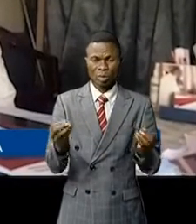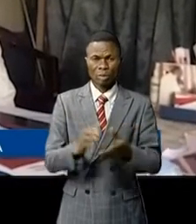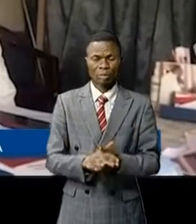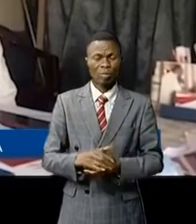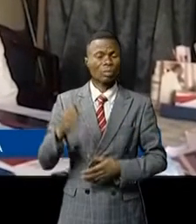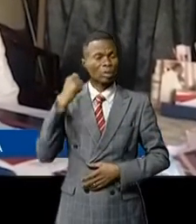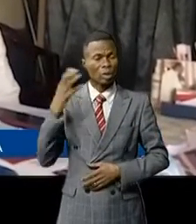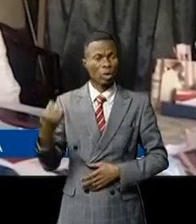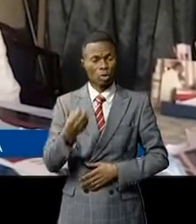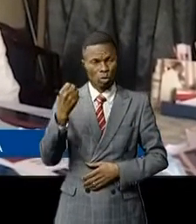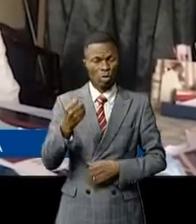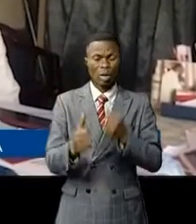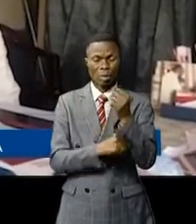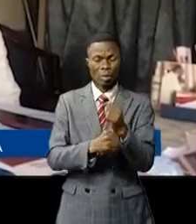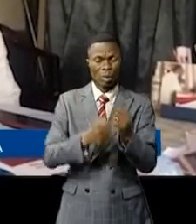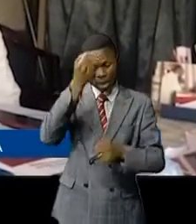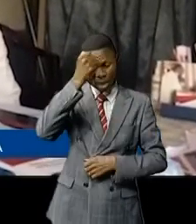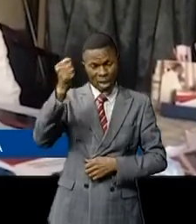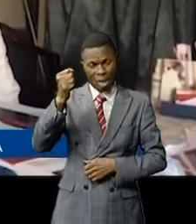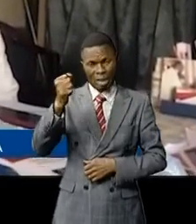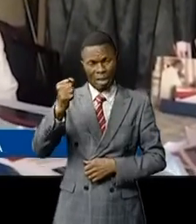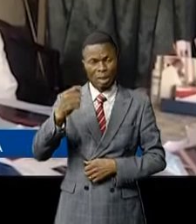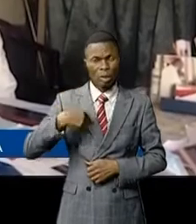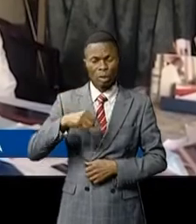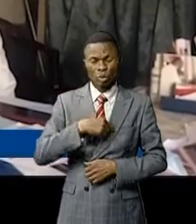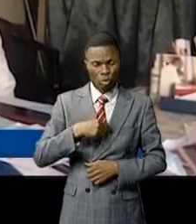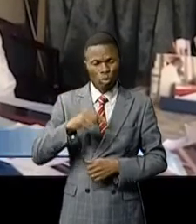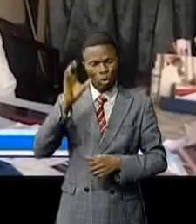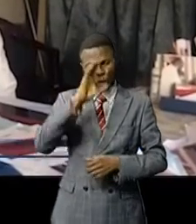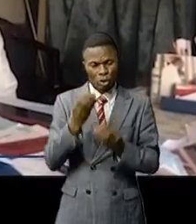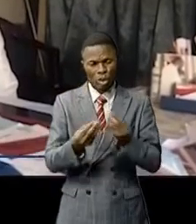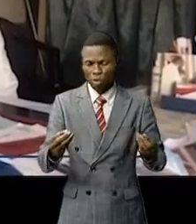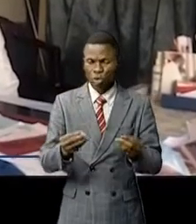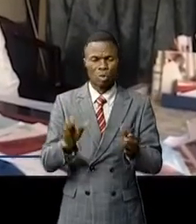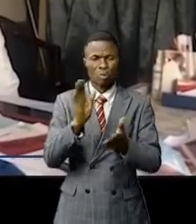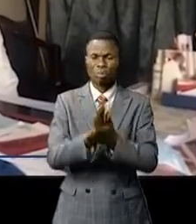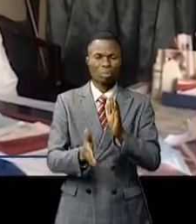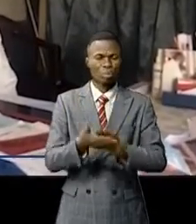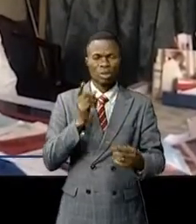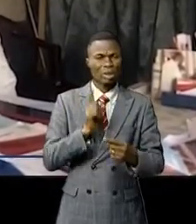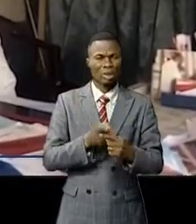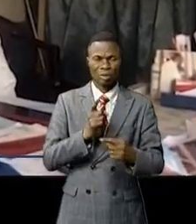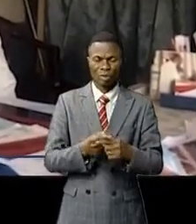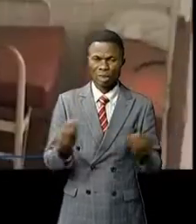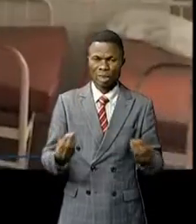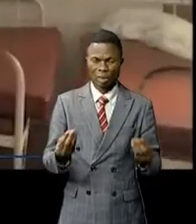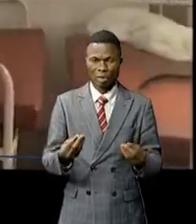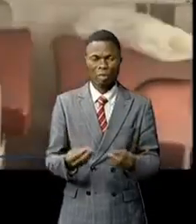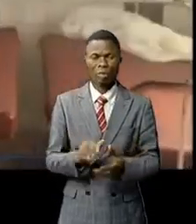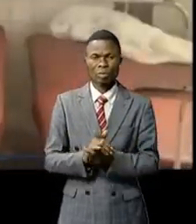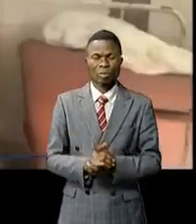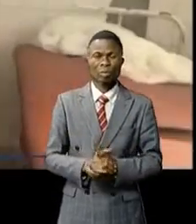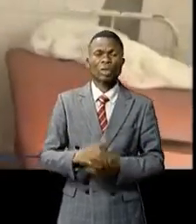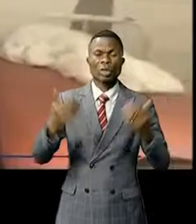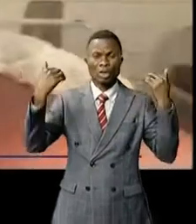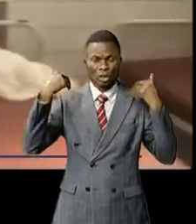les personnels sont en grève. Donc, on a essayé de négocier, mais ça ne marche pas. Pourquoi vous voyez que pratiquement tous les services sont fermés. Le médecin